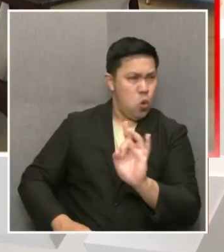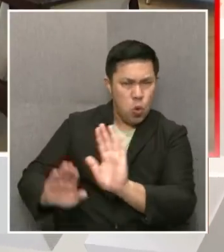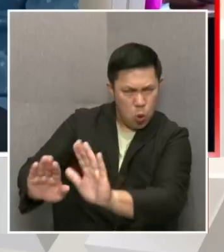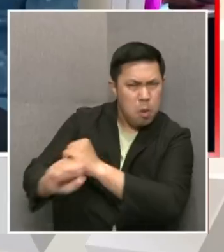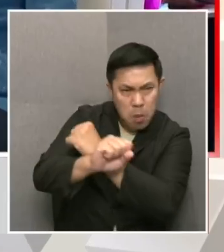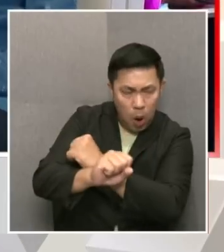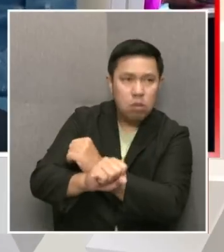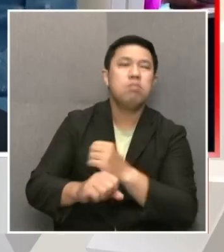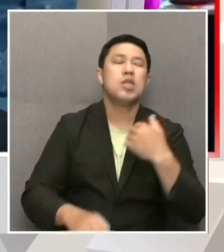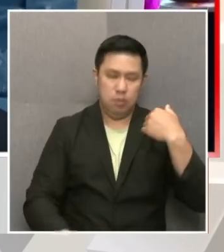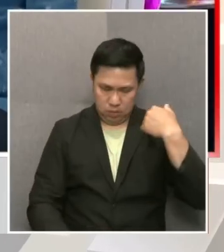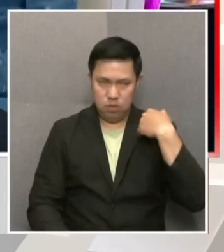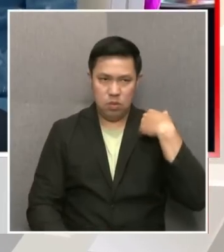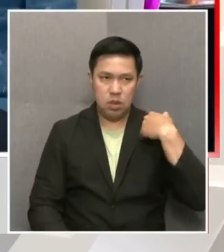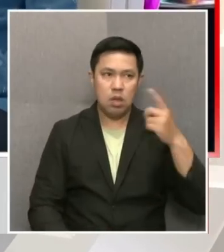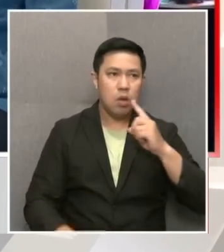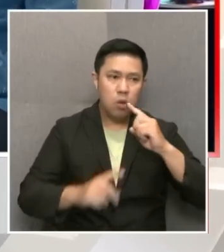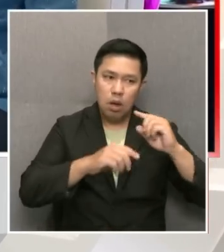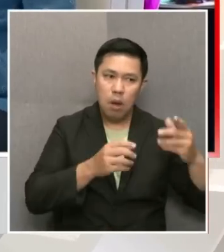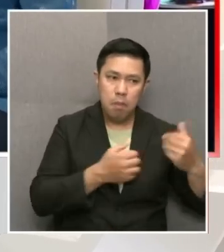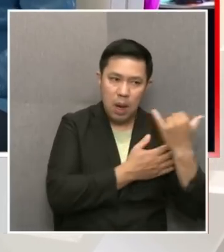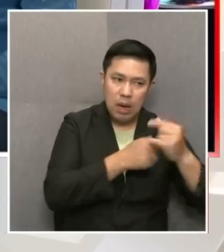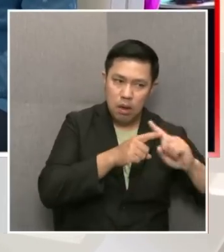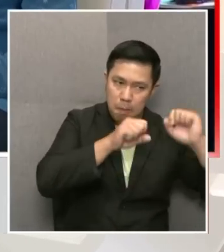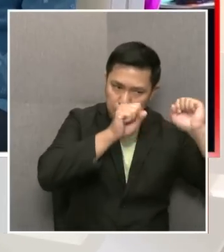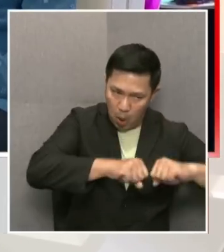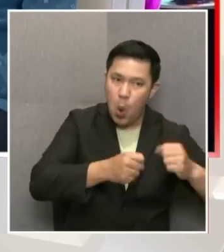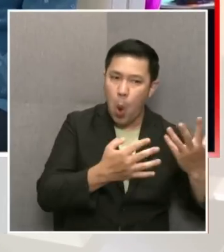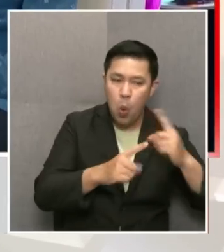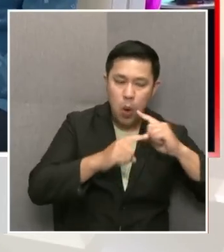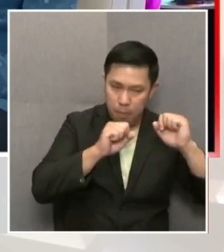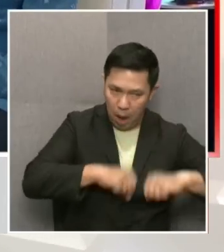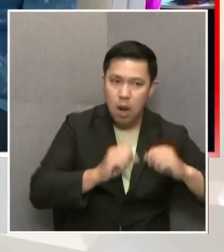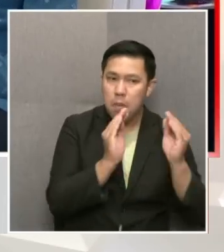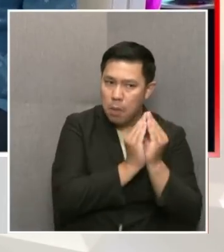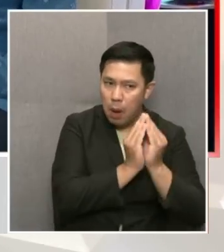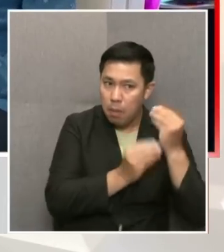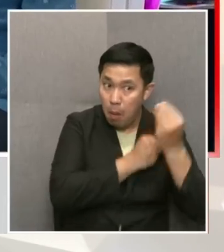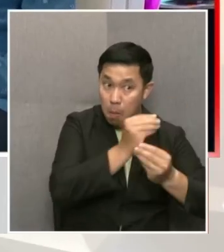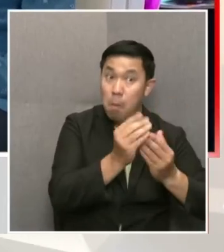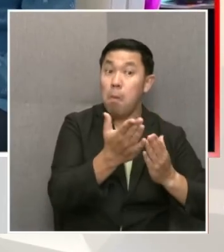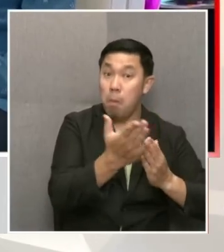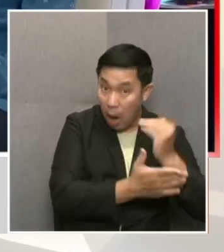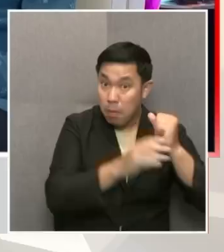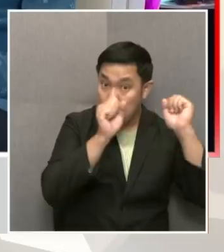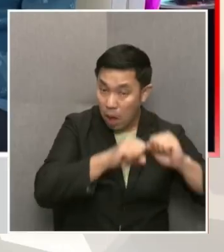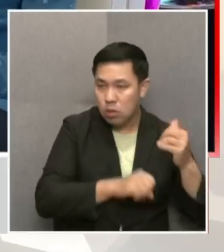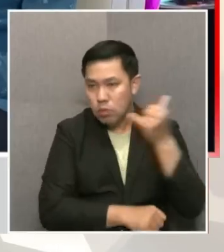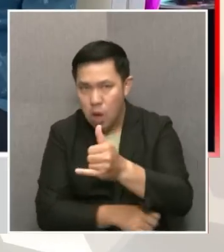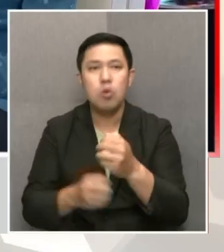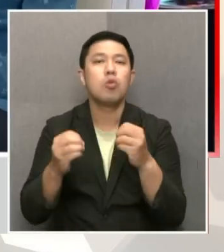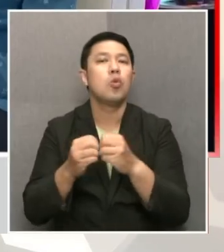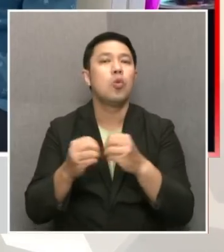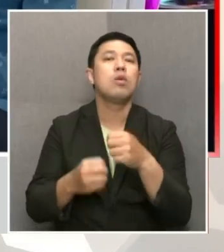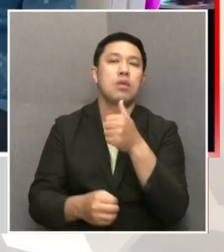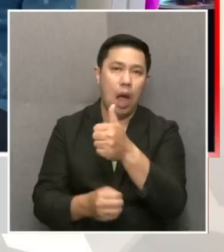ไว้ก็จะเป็นเรื่องที่ต้องหาฉันทามติเหมือนกันนะครับแต่ประเทศต้องมีการลงคะแนนนะครับเพื่อ ใช้มตินี้เข้าไปแทรกแซงเพื่อม